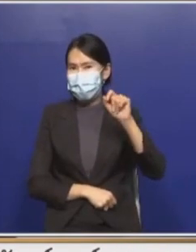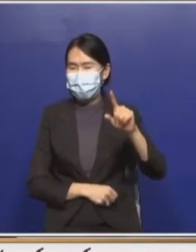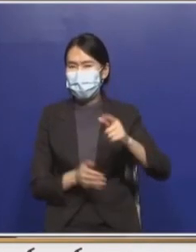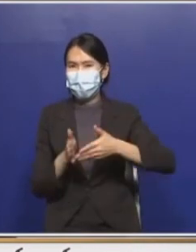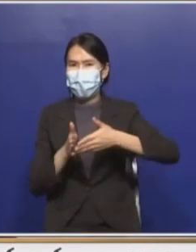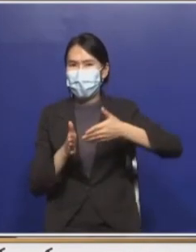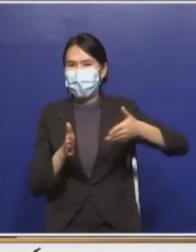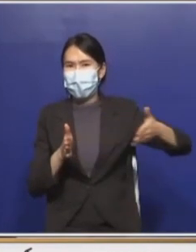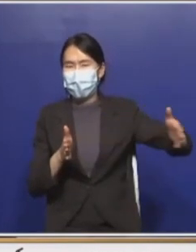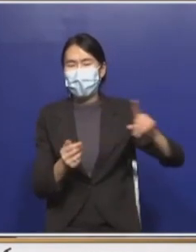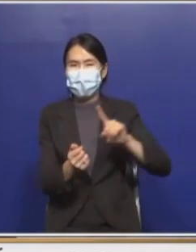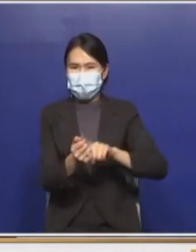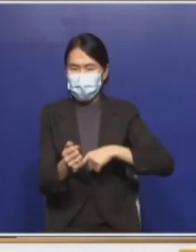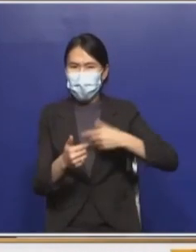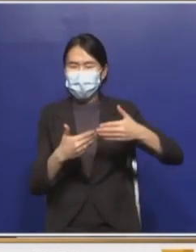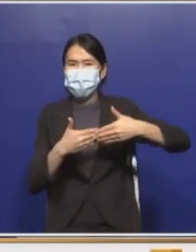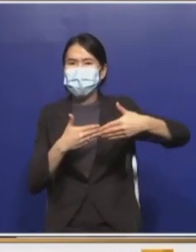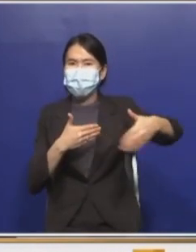าก